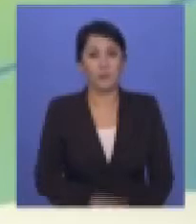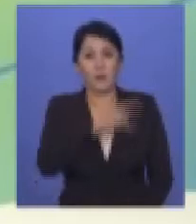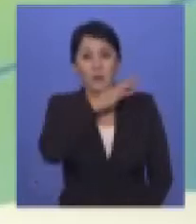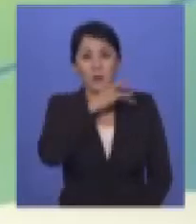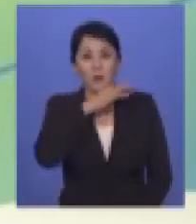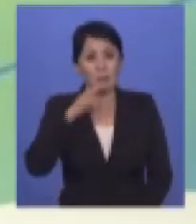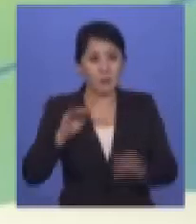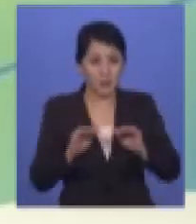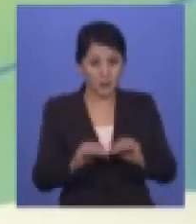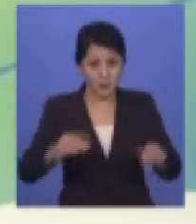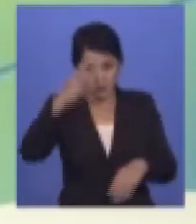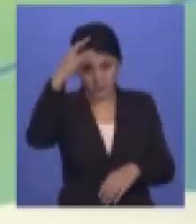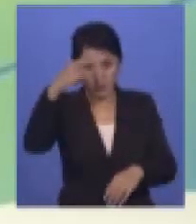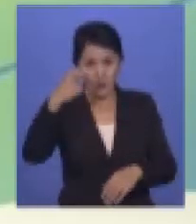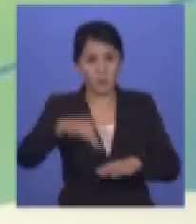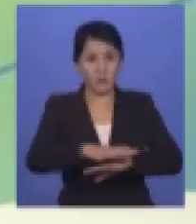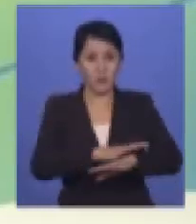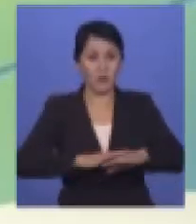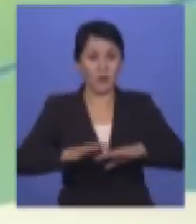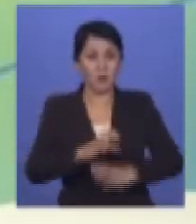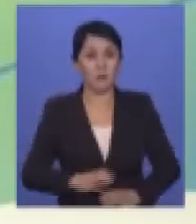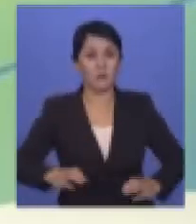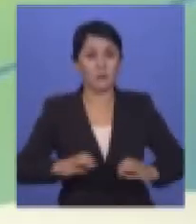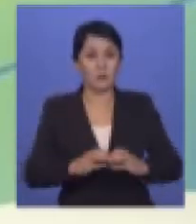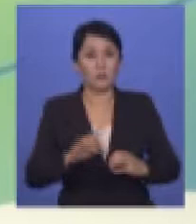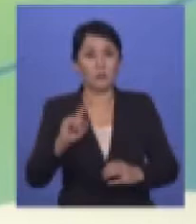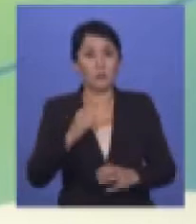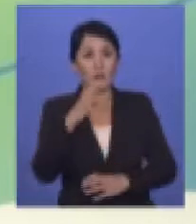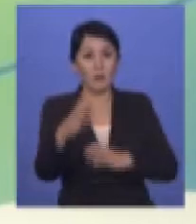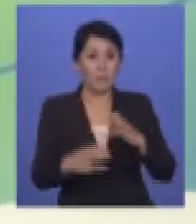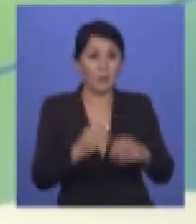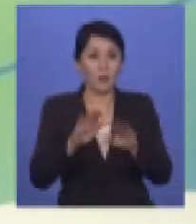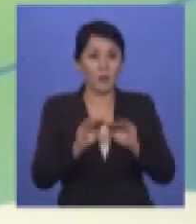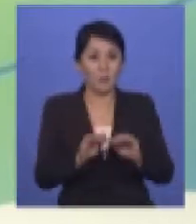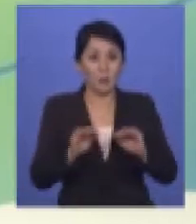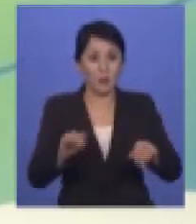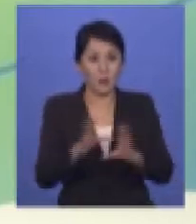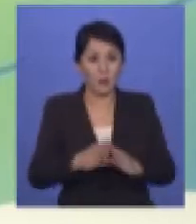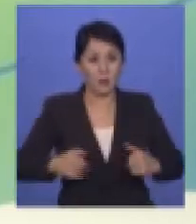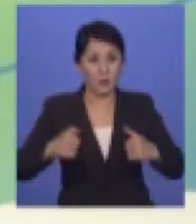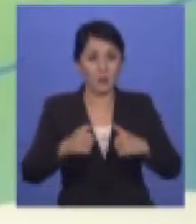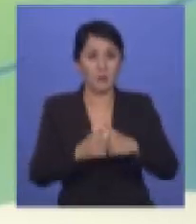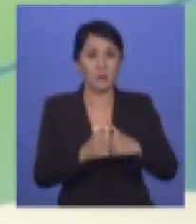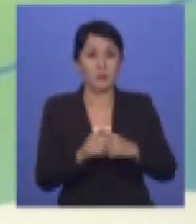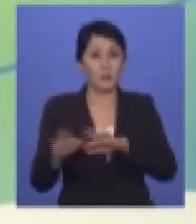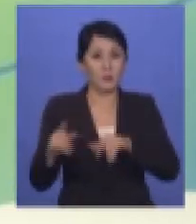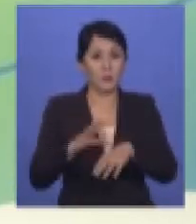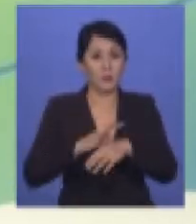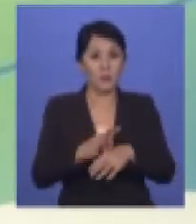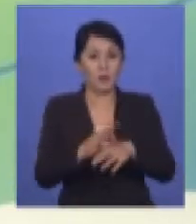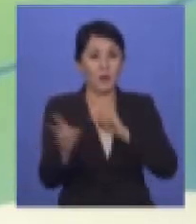Многодетный Казахстан қоғамдық бірлестігі 1 маусым халықаралық балаларды қорғау күніне орай көп балалы отбасыларға арнап қайырымдылық іс-шара